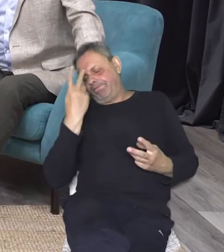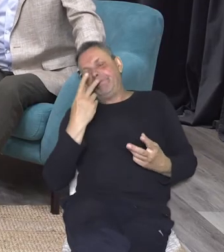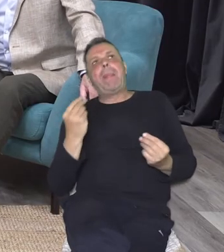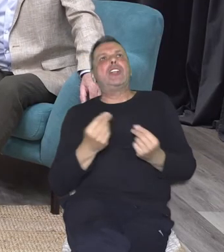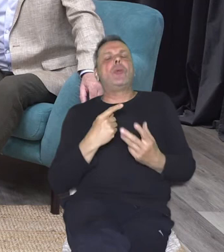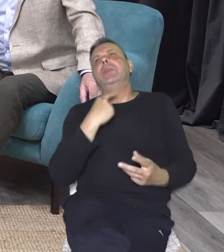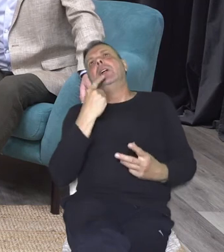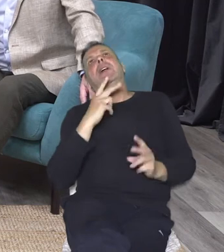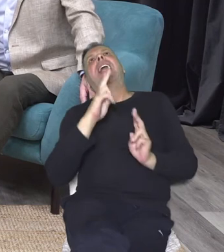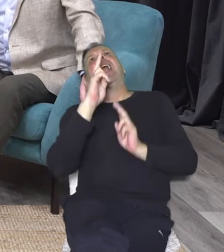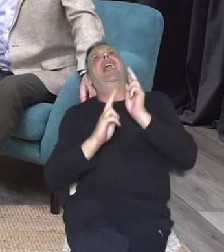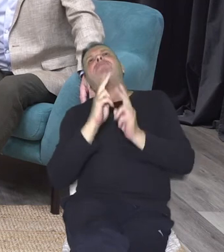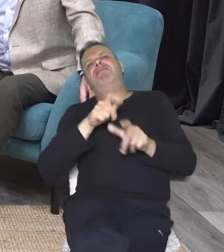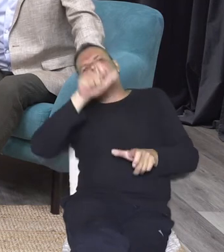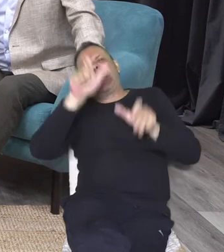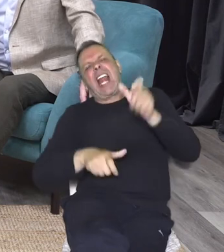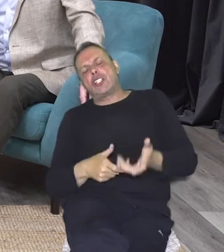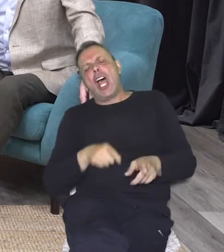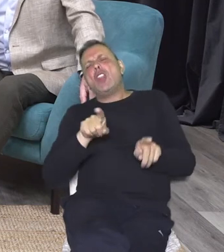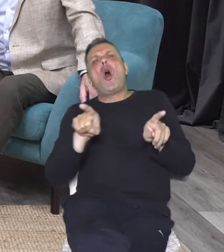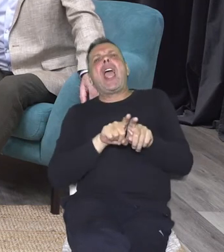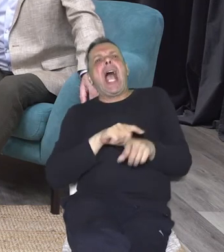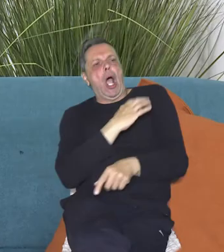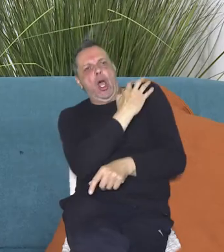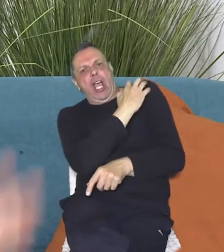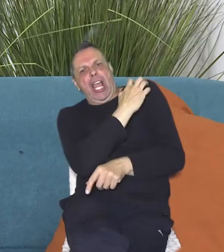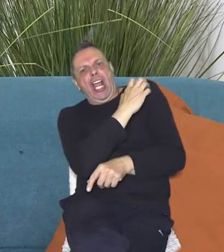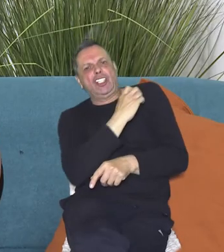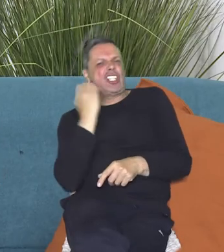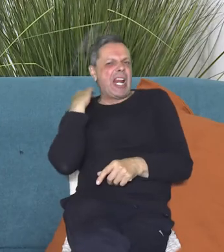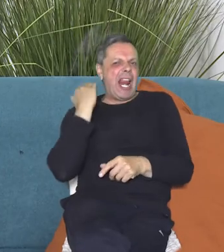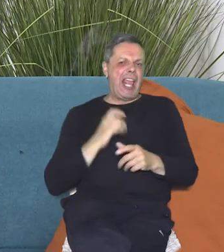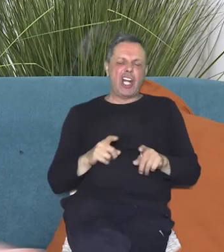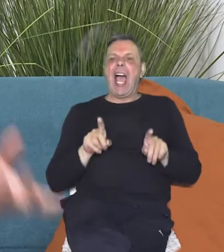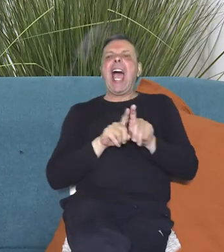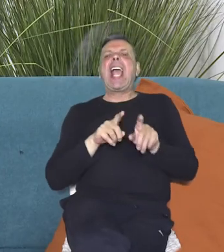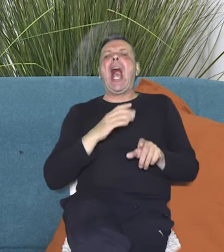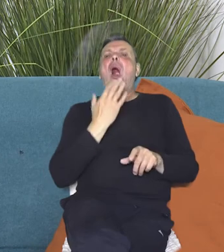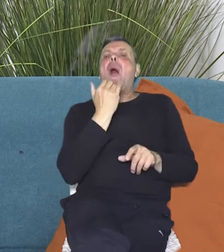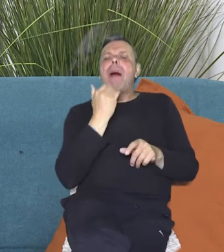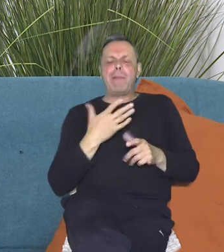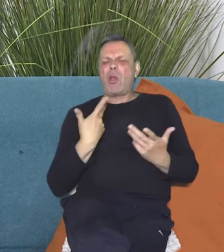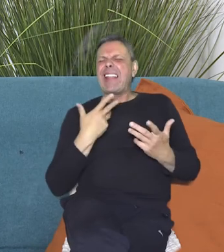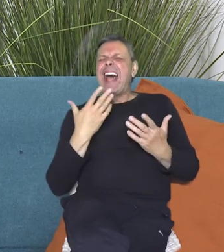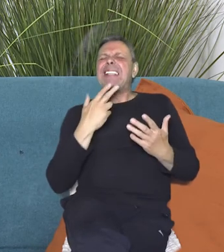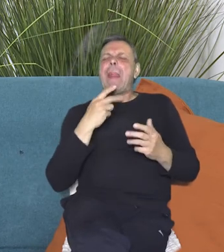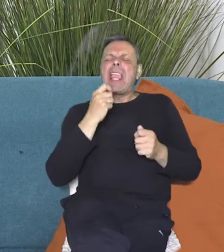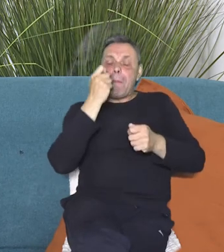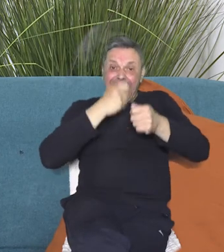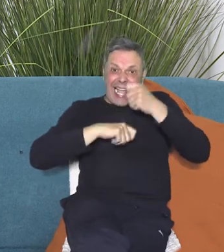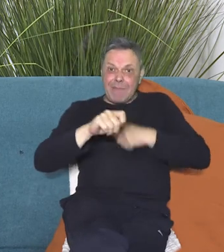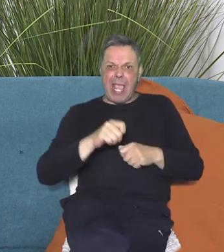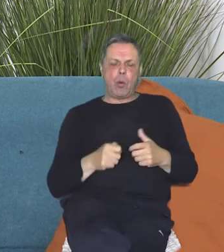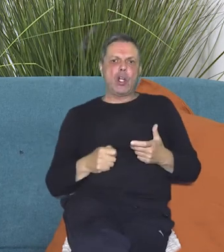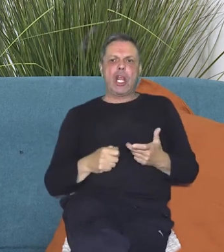traču. Trač je nešto poput onog češkanja leđa koje obavljaju gorile. Znači ti kad s nekim